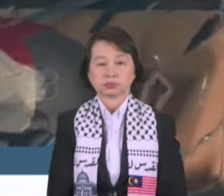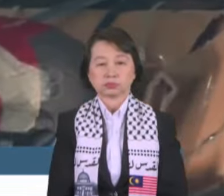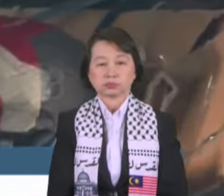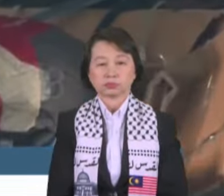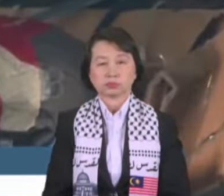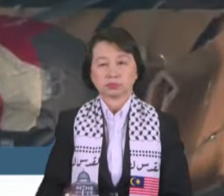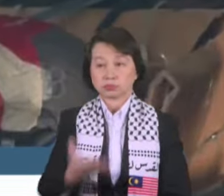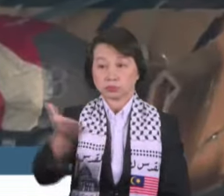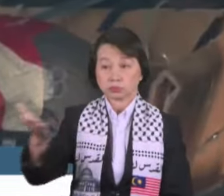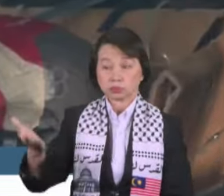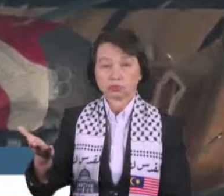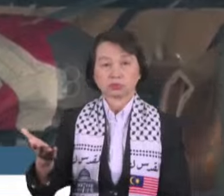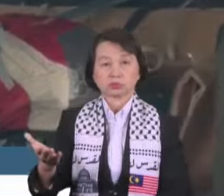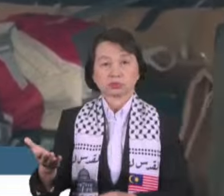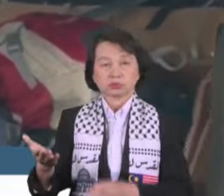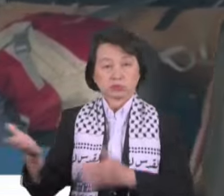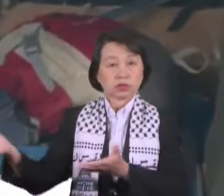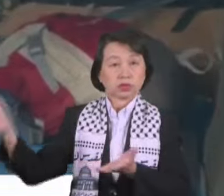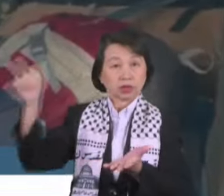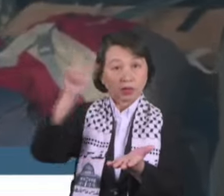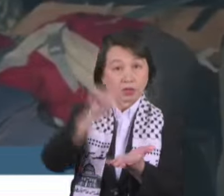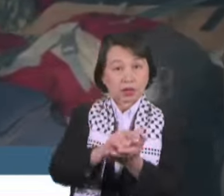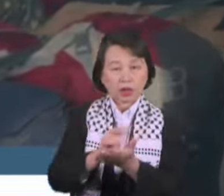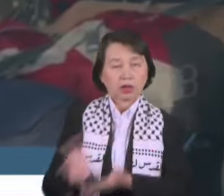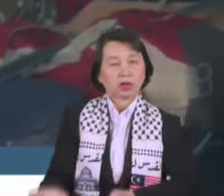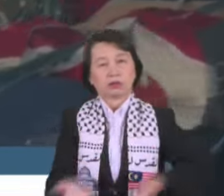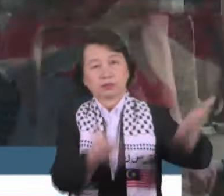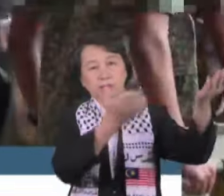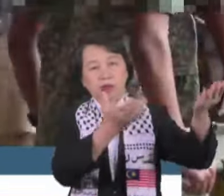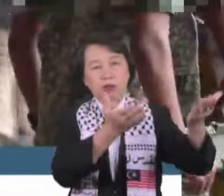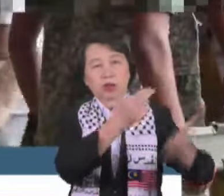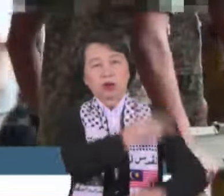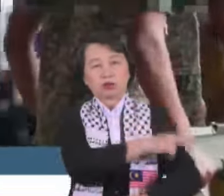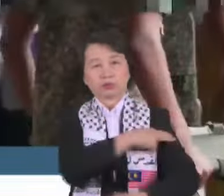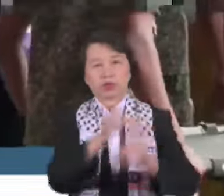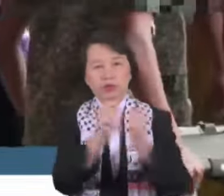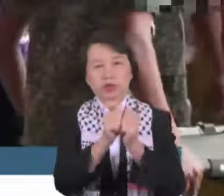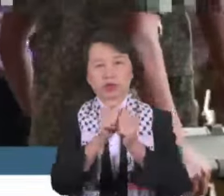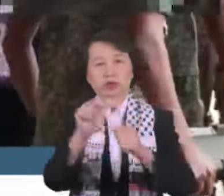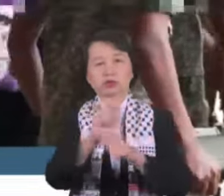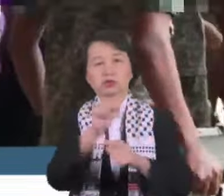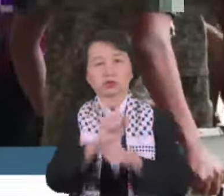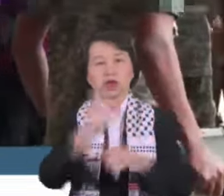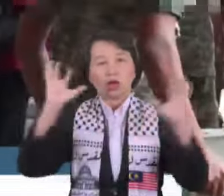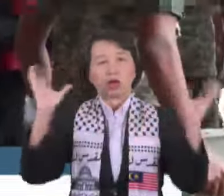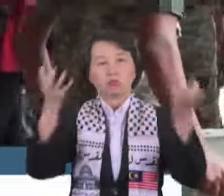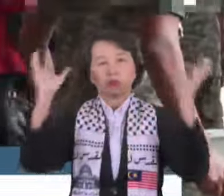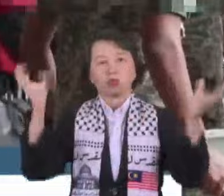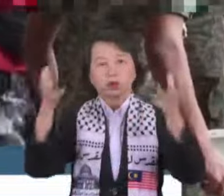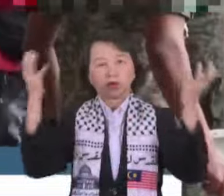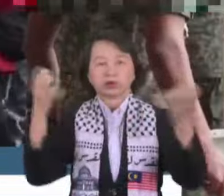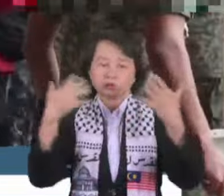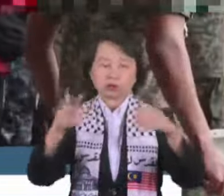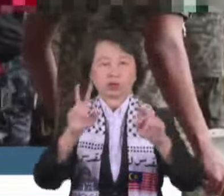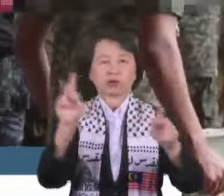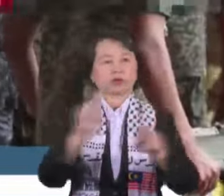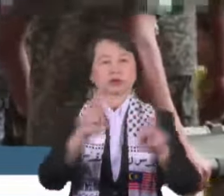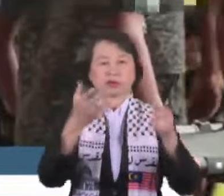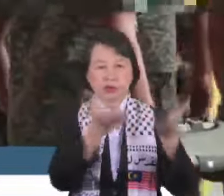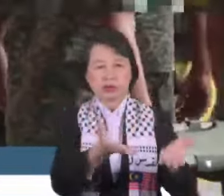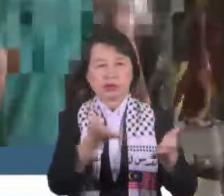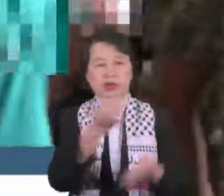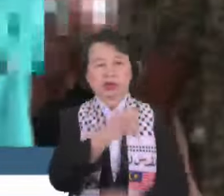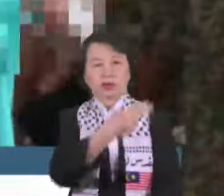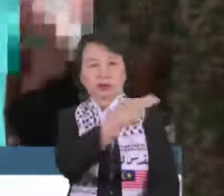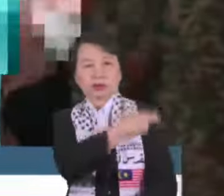Kesemua mereka ini akan dibawa ke Hospital Nizam melalui ambulans-ambulans yang telah disediakan. Dan